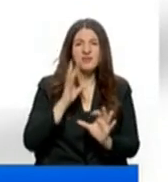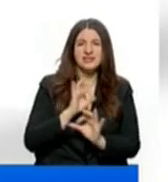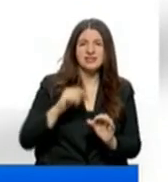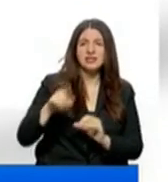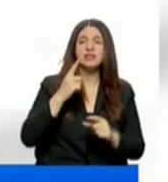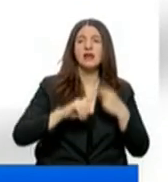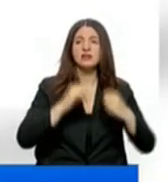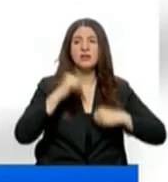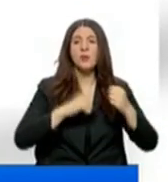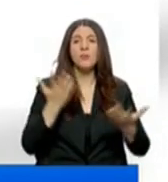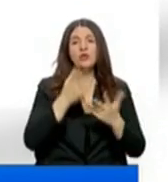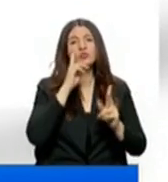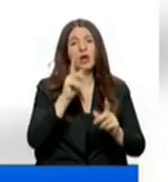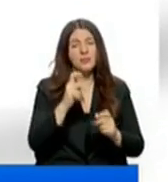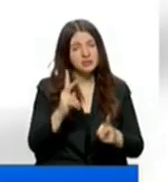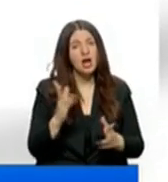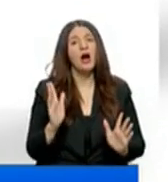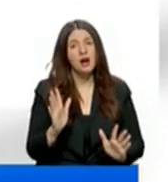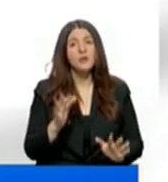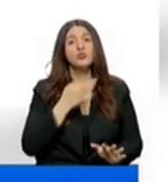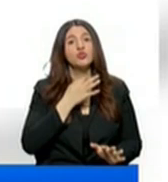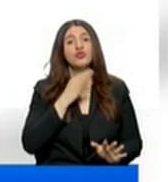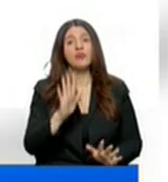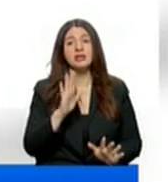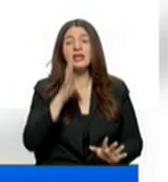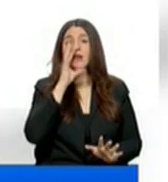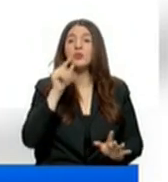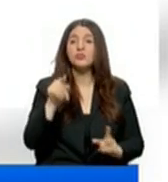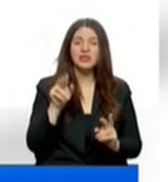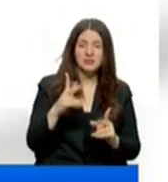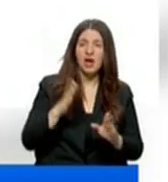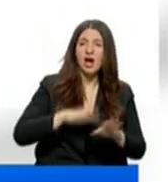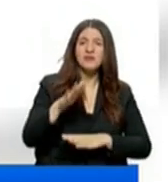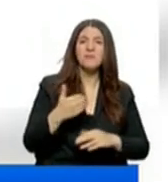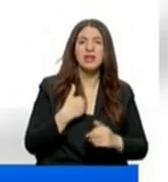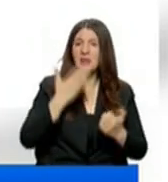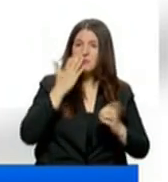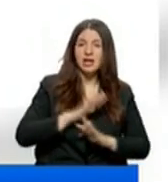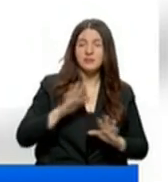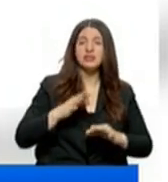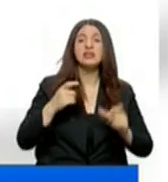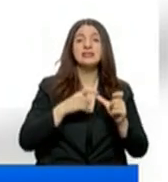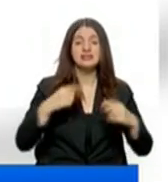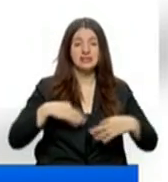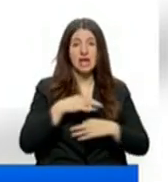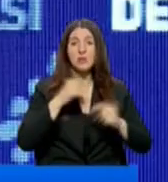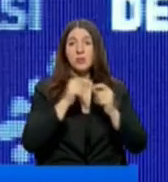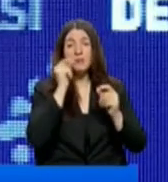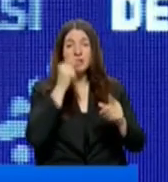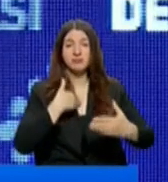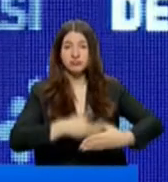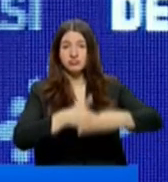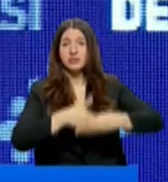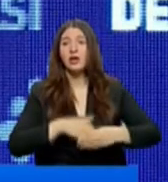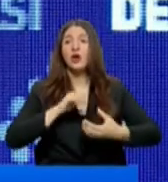nezaketsizlikleri siyasi rakiplerimizde bolca görebilirsiniz. Ama lütfen kimse bu tarz hamleleri benden beklemesin. Sayın Arınç ile tokalaştık.